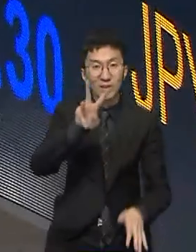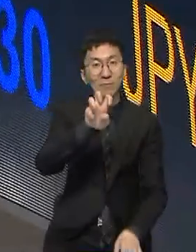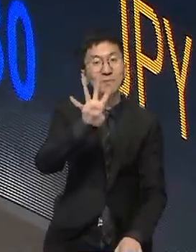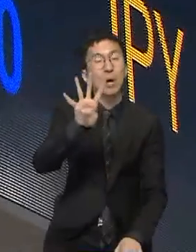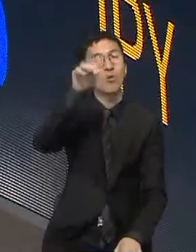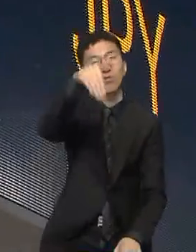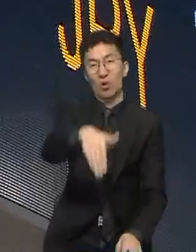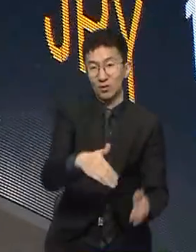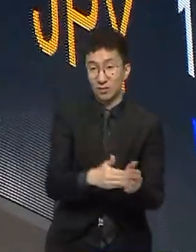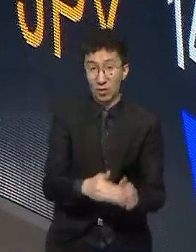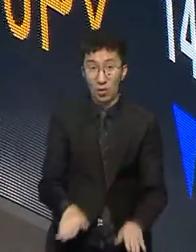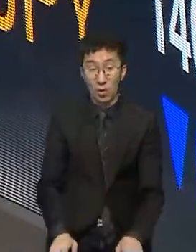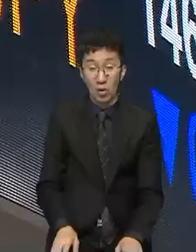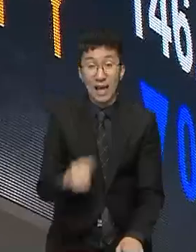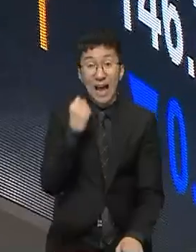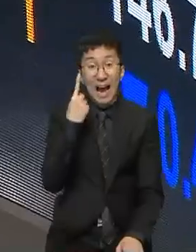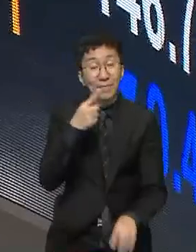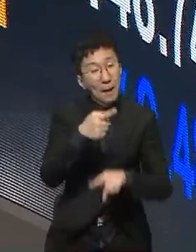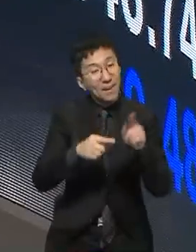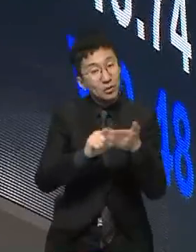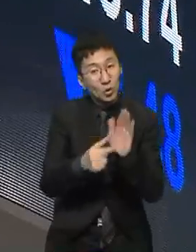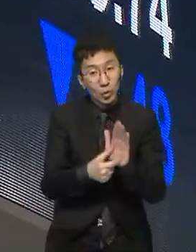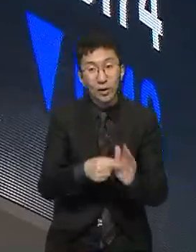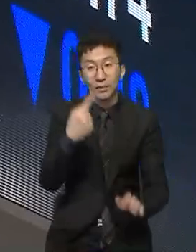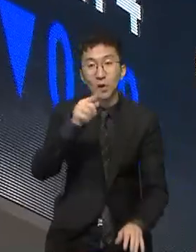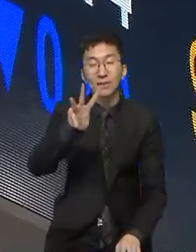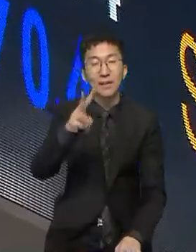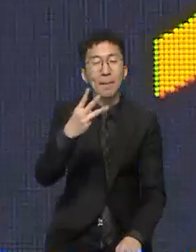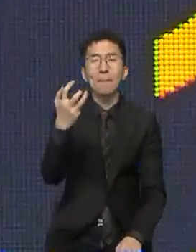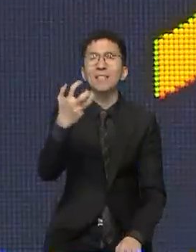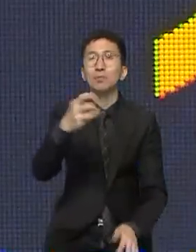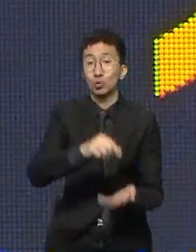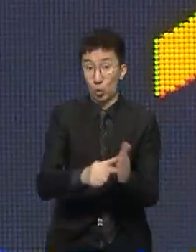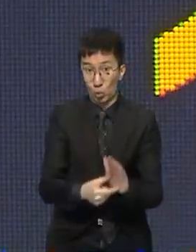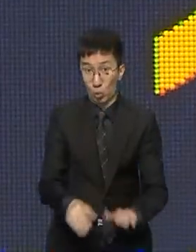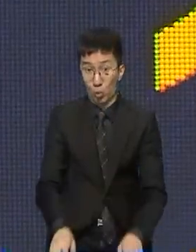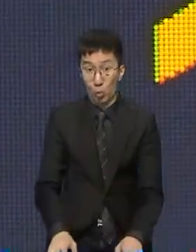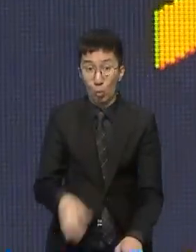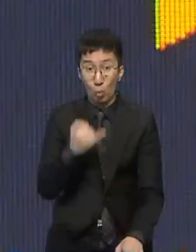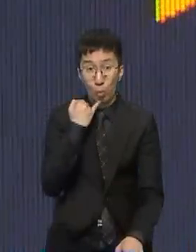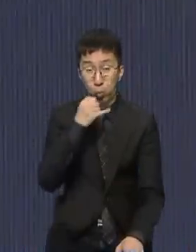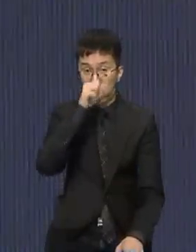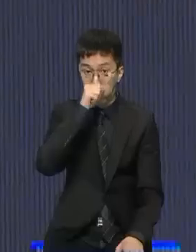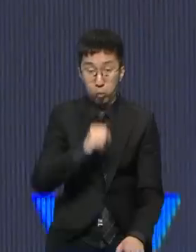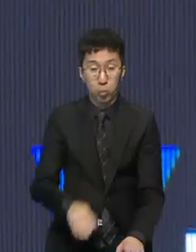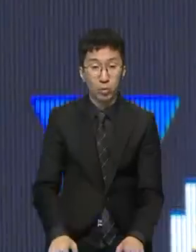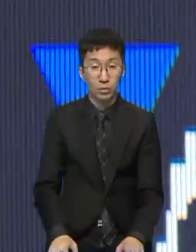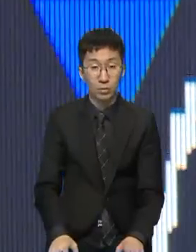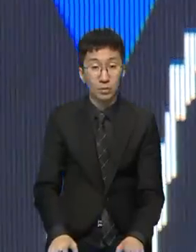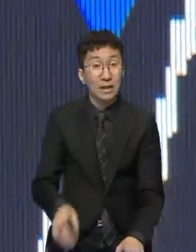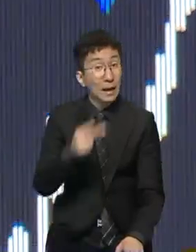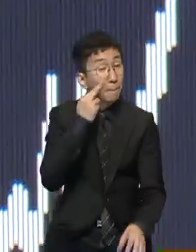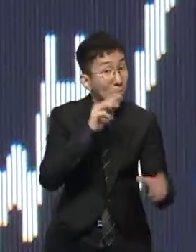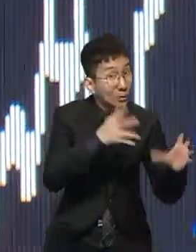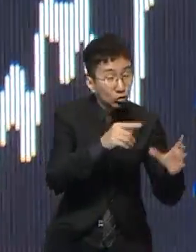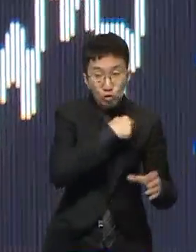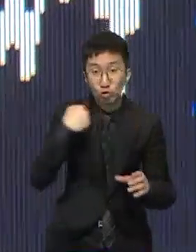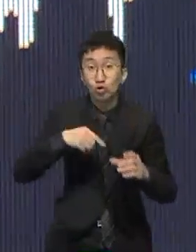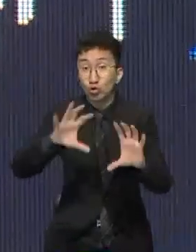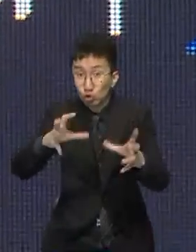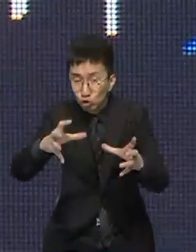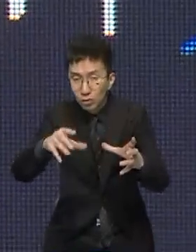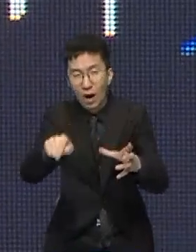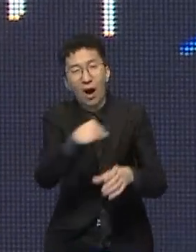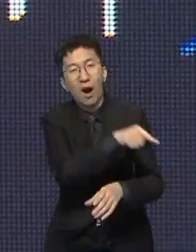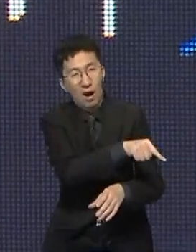떨어지면서 환율은 한 달 반 만에 1380원대까지 내려왔습니다. 이런 변화는 미국과 중국에서 전해진